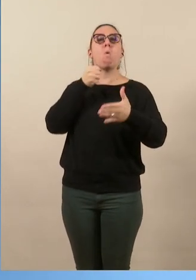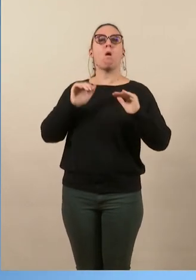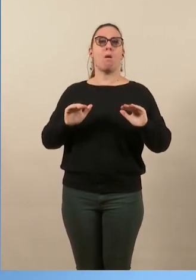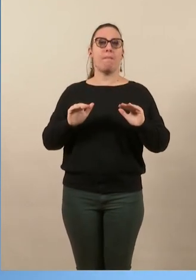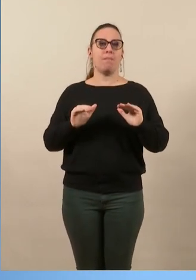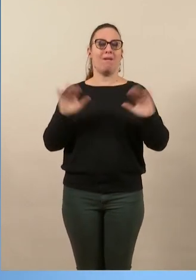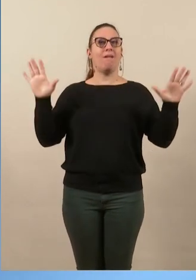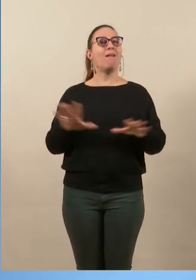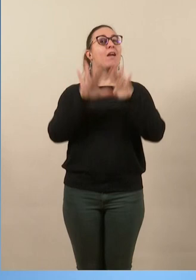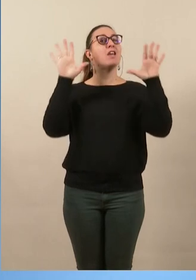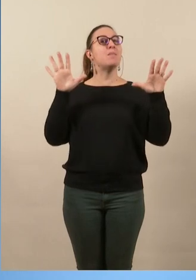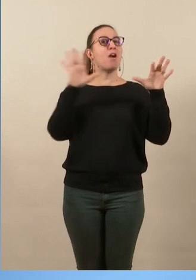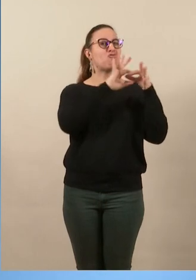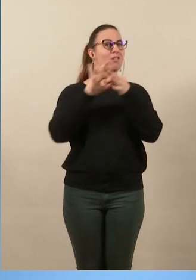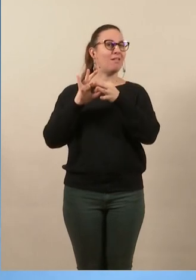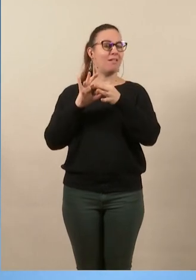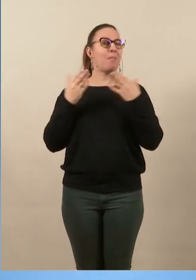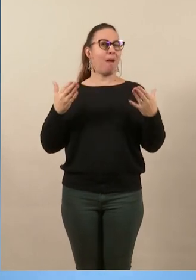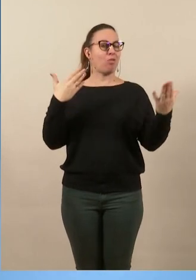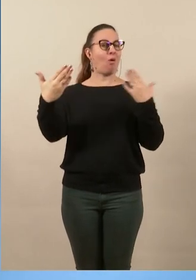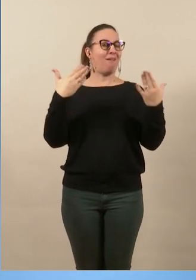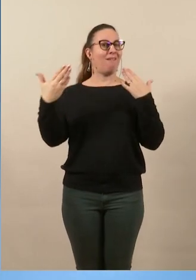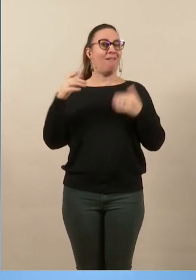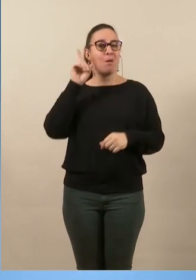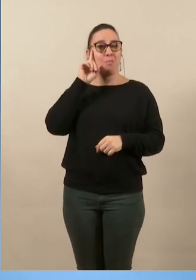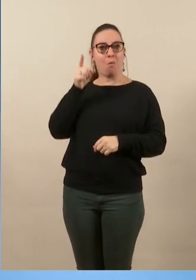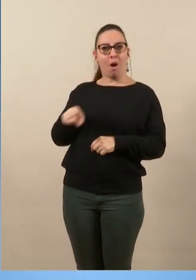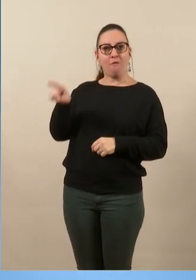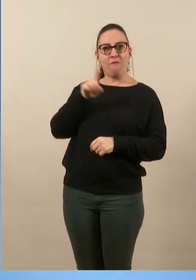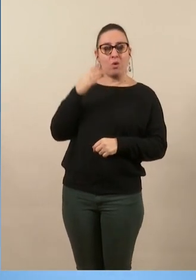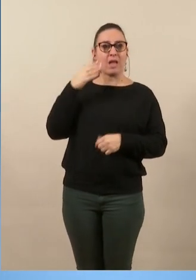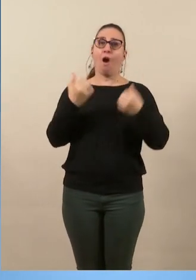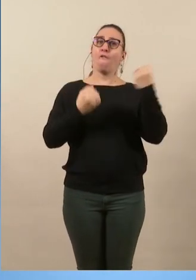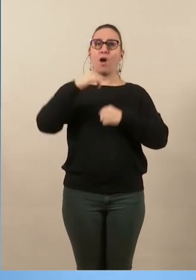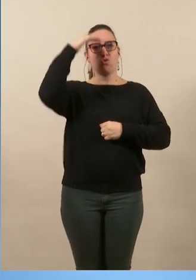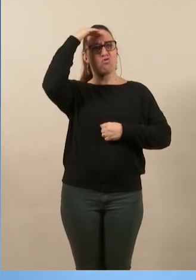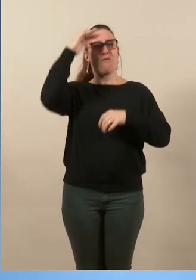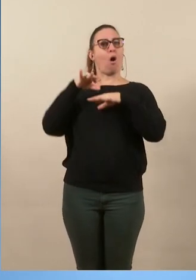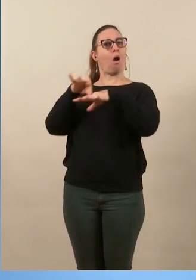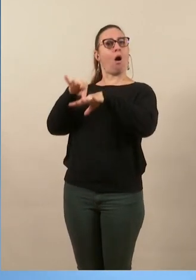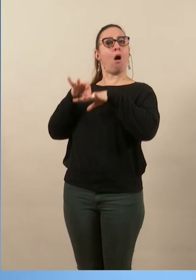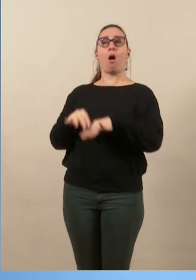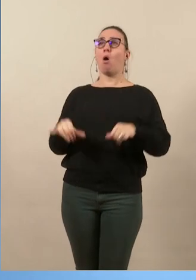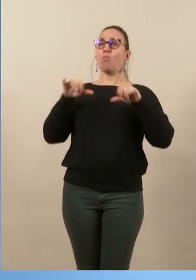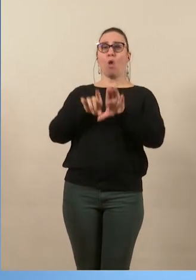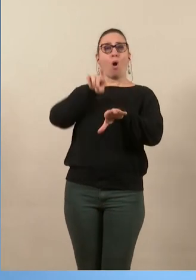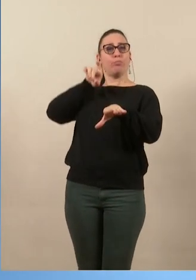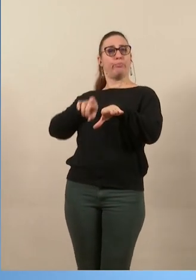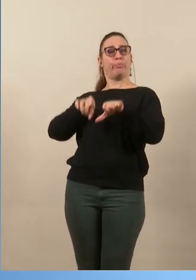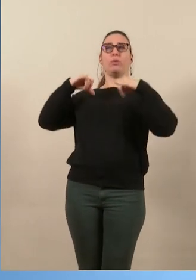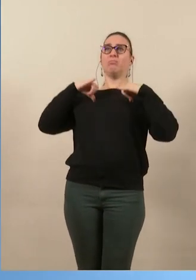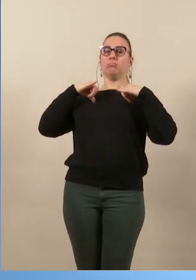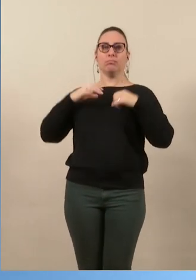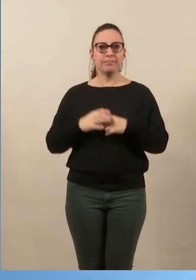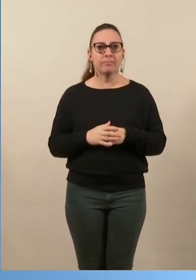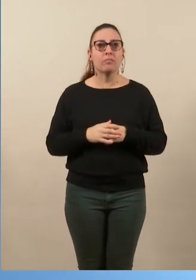cette image pour illustrer mon propos maintenant que l'on sait que vous ne rechignez pas vous faire conduire en voiture pour vos déplacement cette voiture c'est la ville